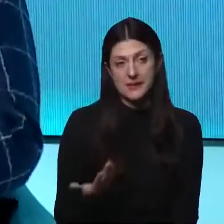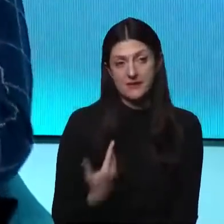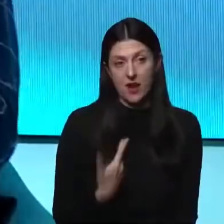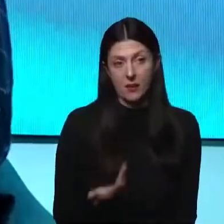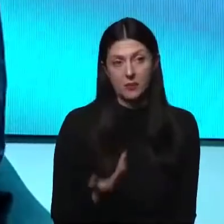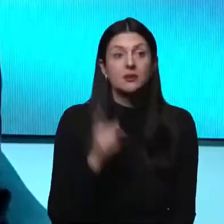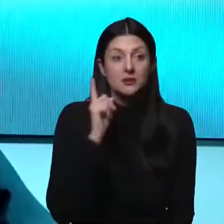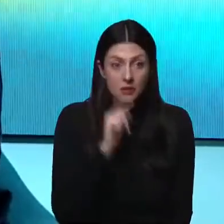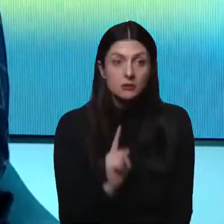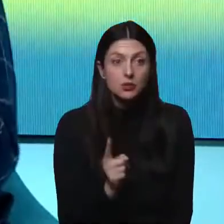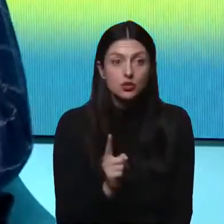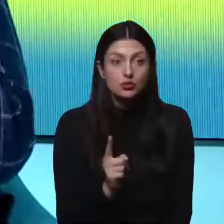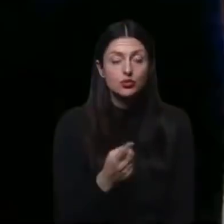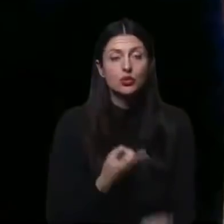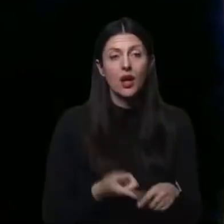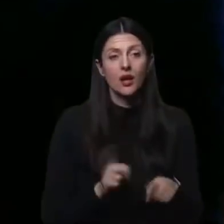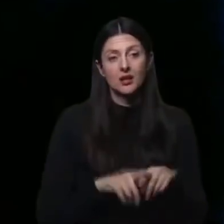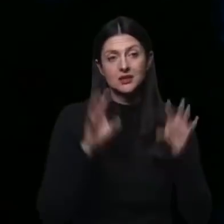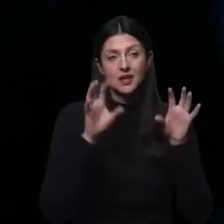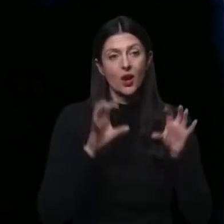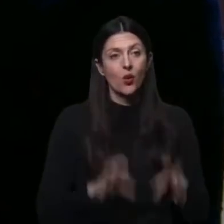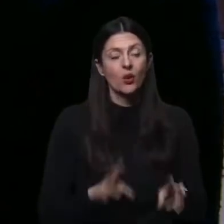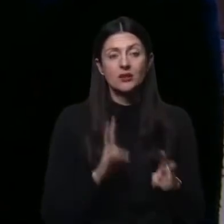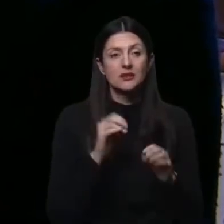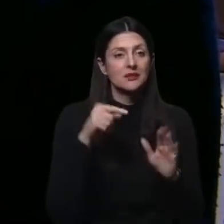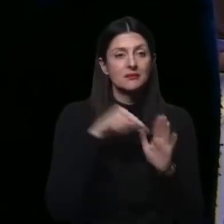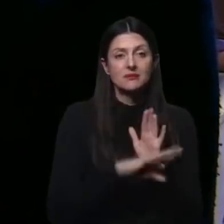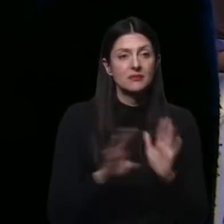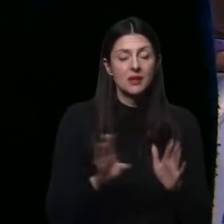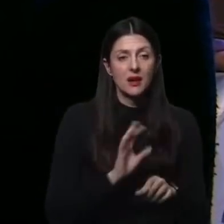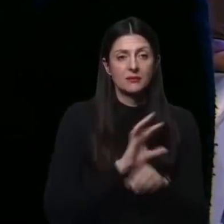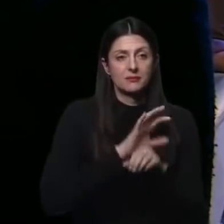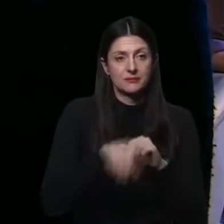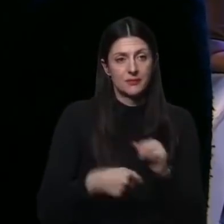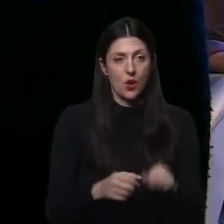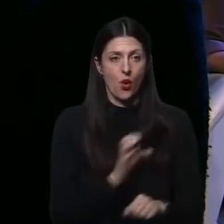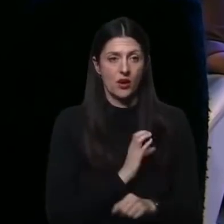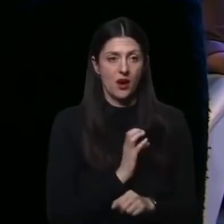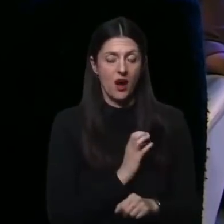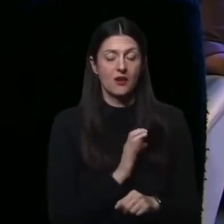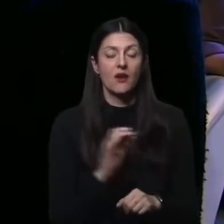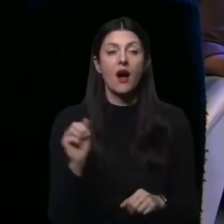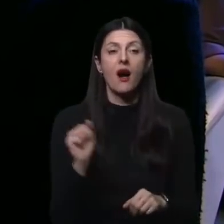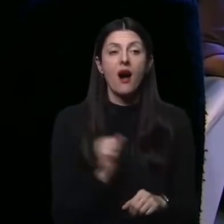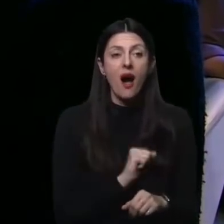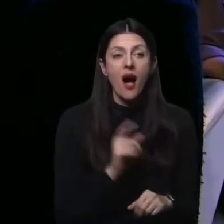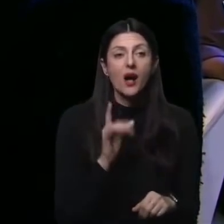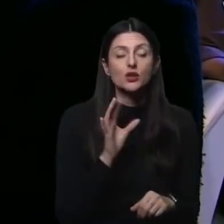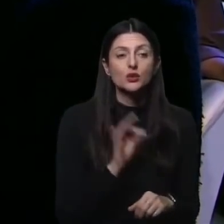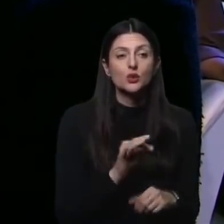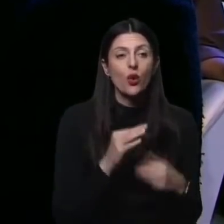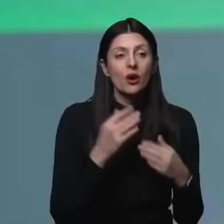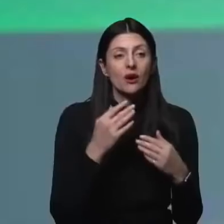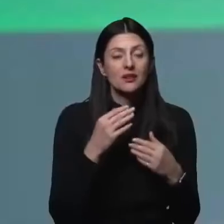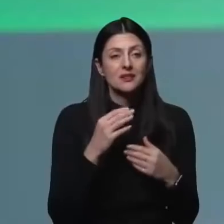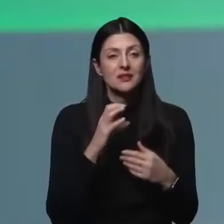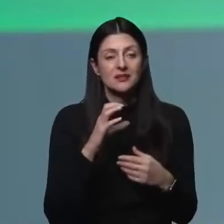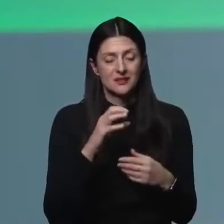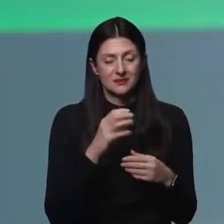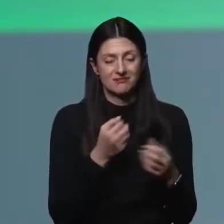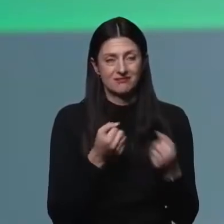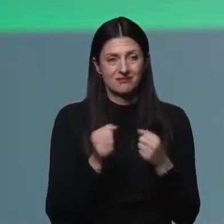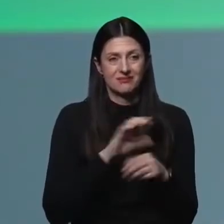почему. Этот закон не призван бороться с олигархами. Он призван бороться со средствами массовой